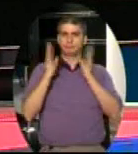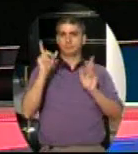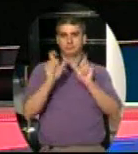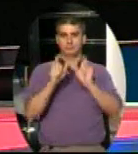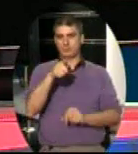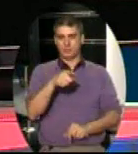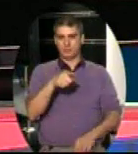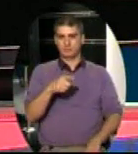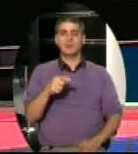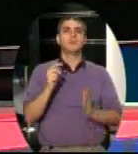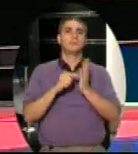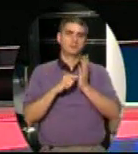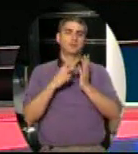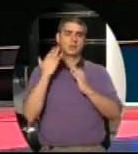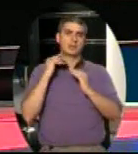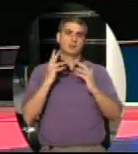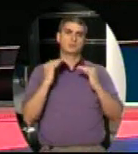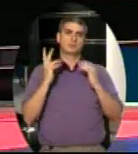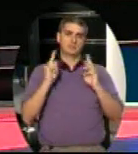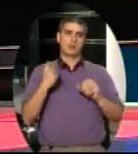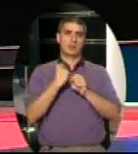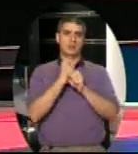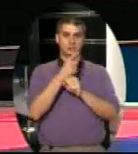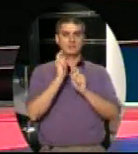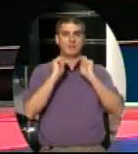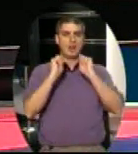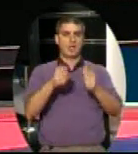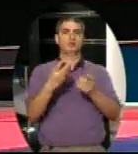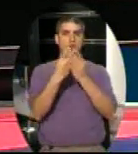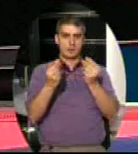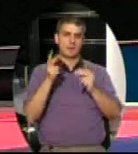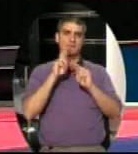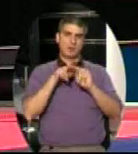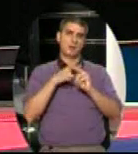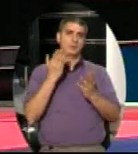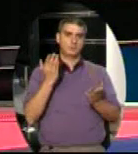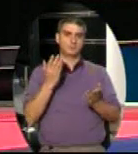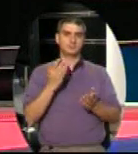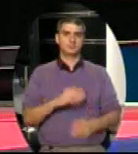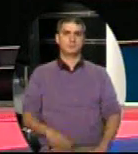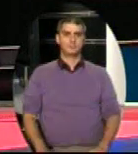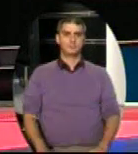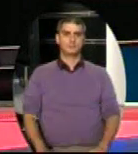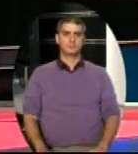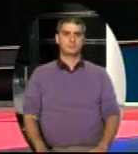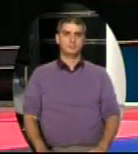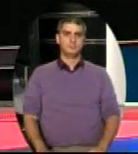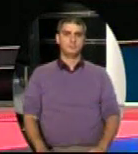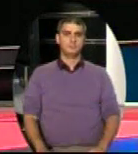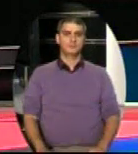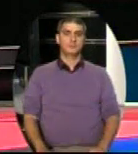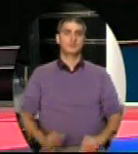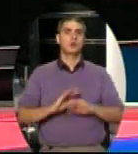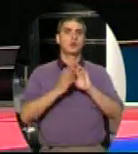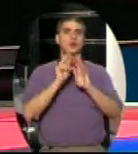האלה. ולכן גם לדעתי, אם כן, היה כבר מקום לעשות את זה ולהגיש את החומרים, ואז ללכת ולהביא את זה. תראי, כל